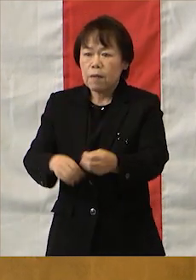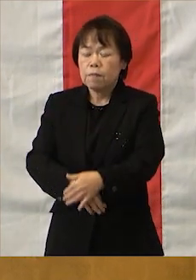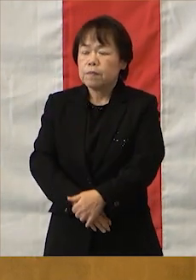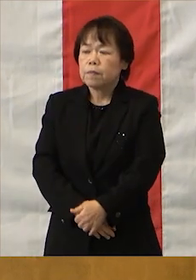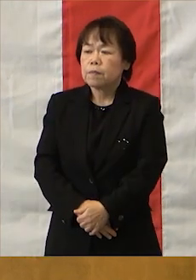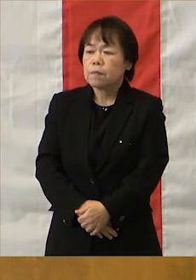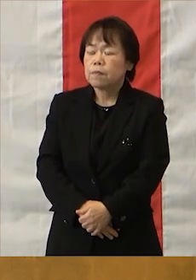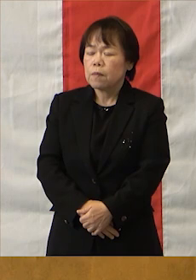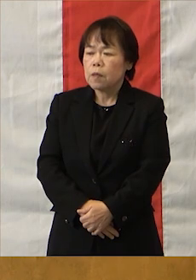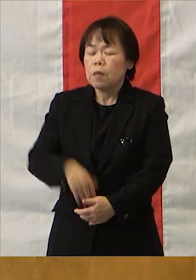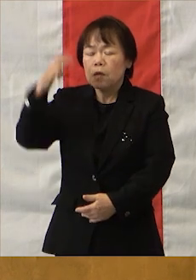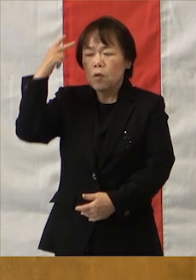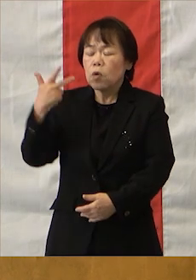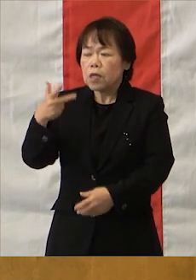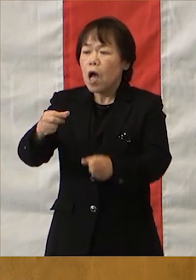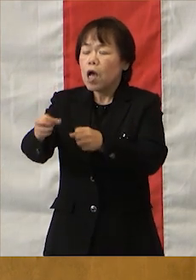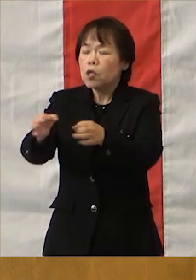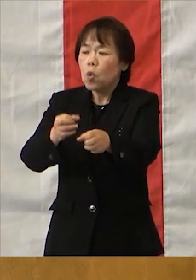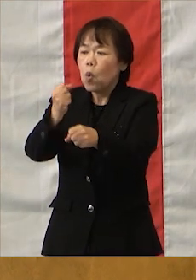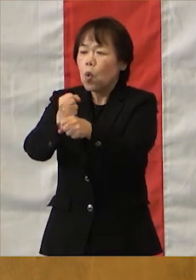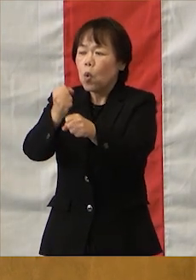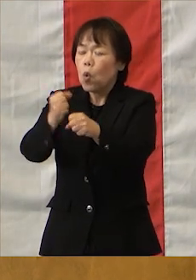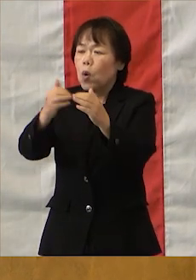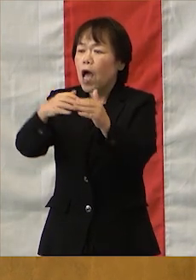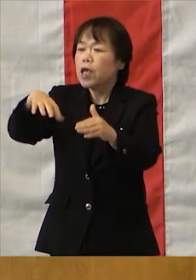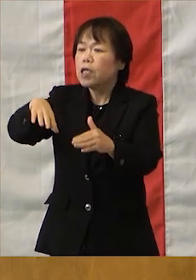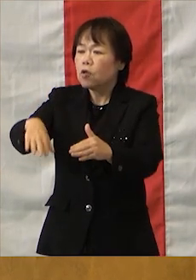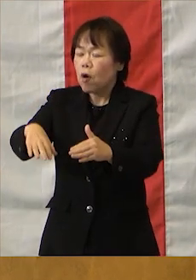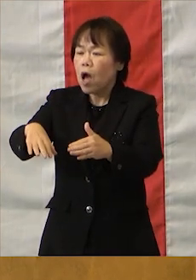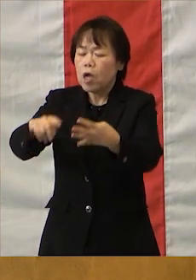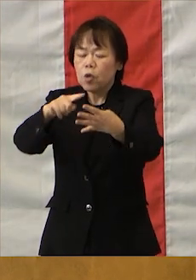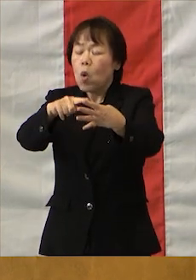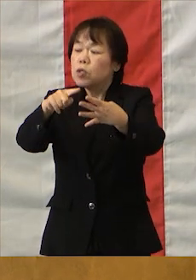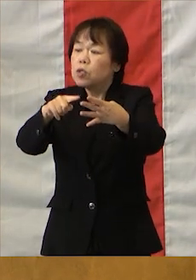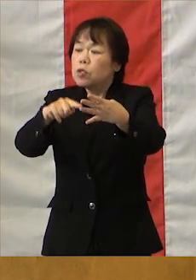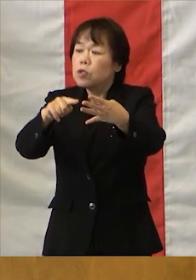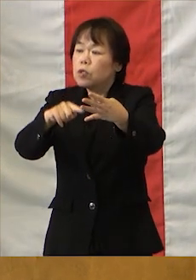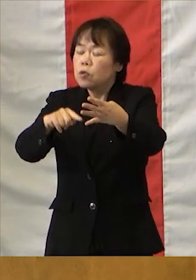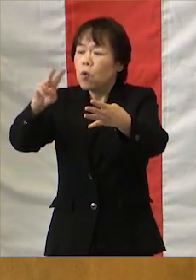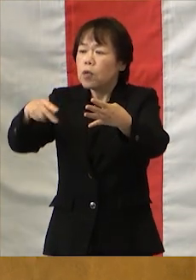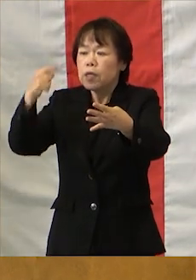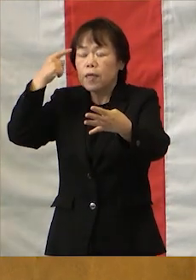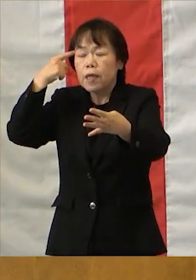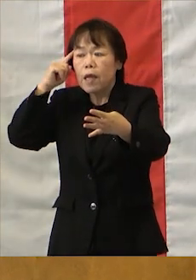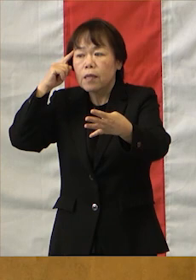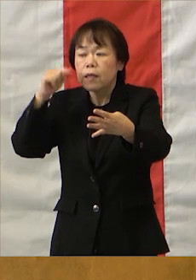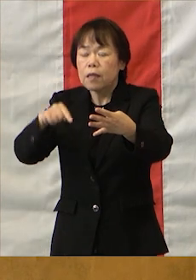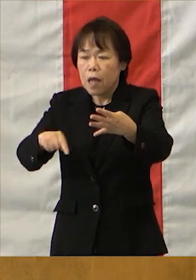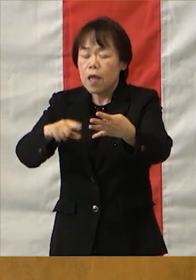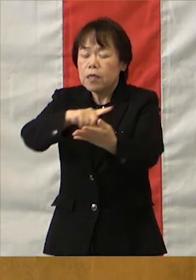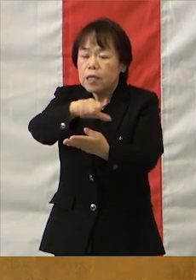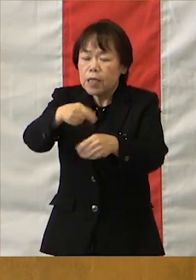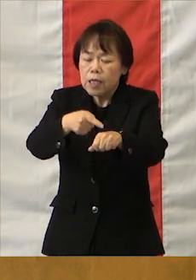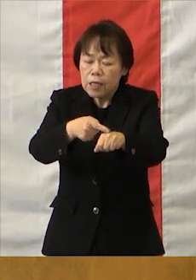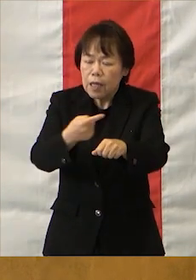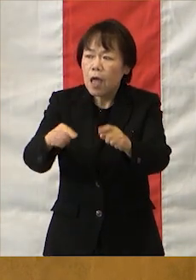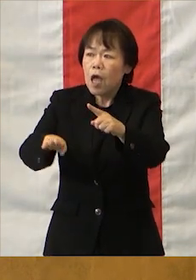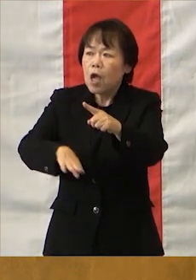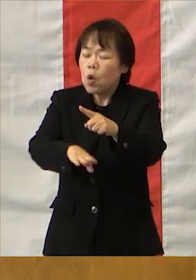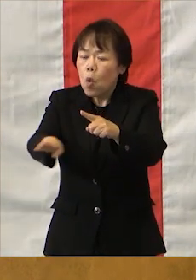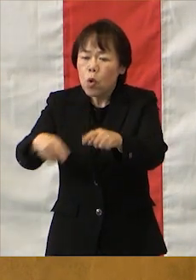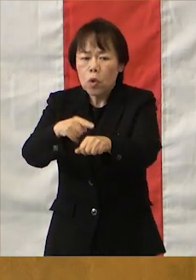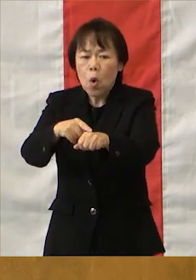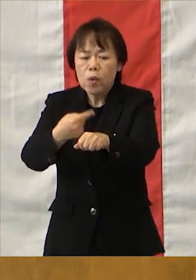です横須賀商工会議所は4つの理念の中で地域性と公共性を